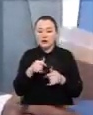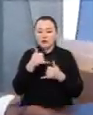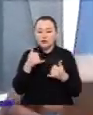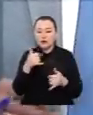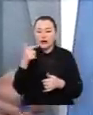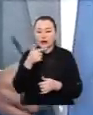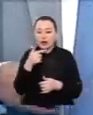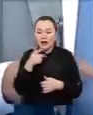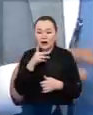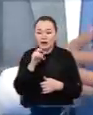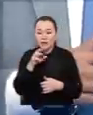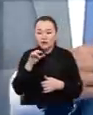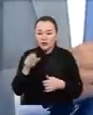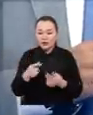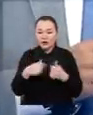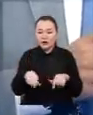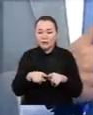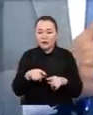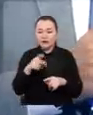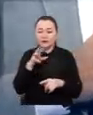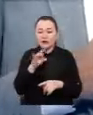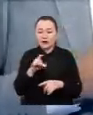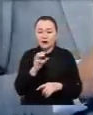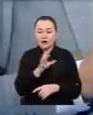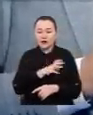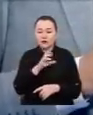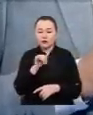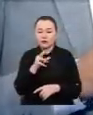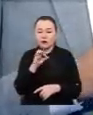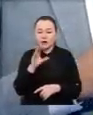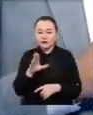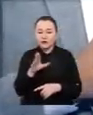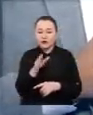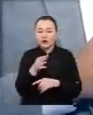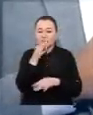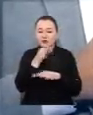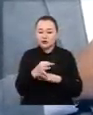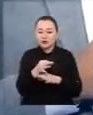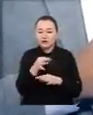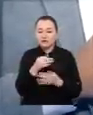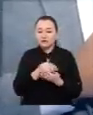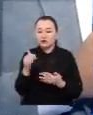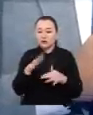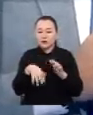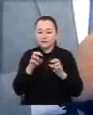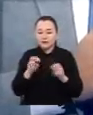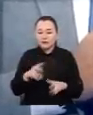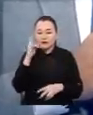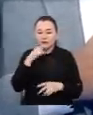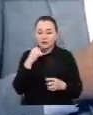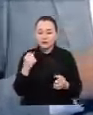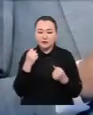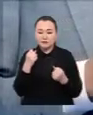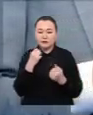почетные грамоты основатель группы компании «Дар» Алидар Утимуратов. Специалисты отмечают высокий профессионализм казахстанских